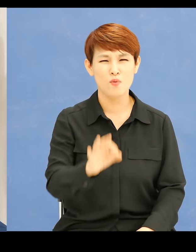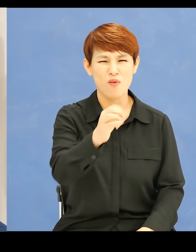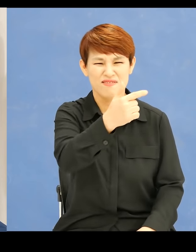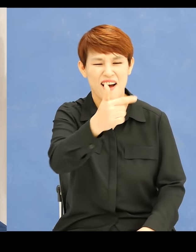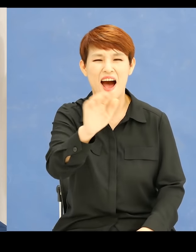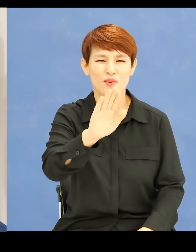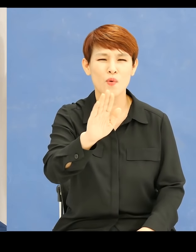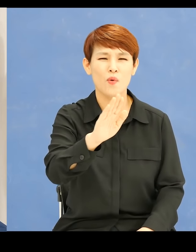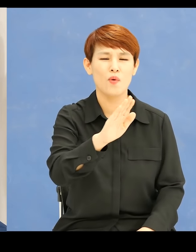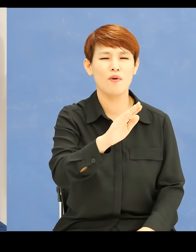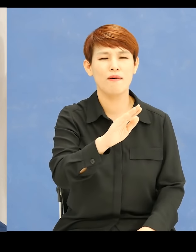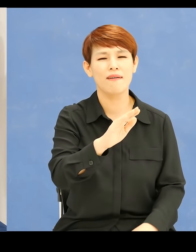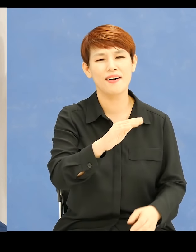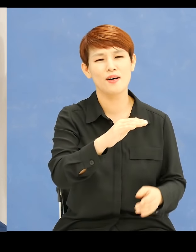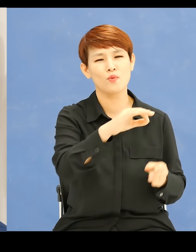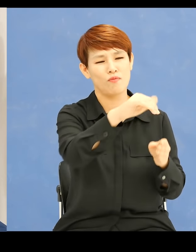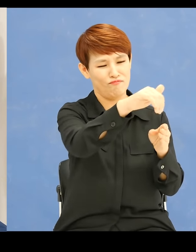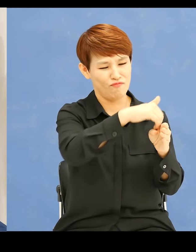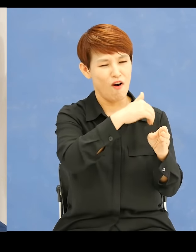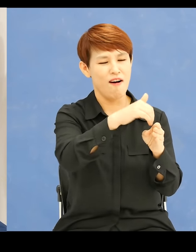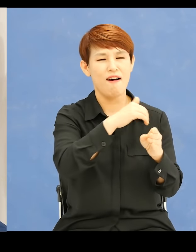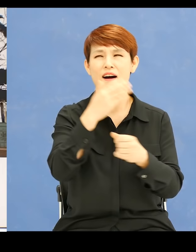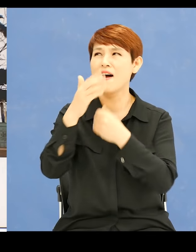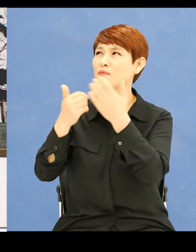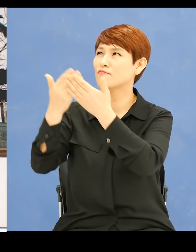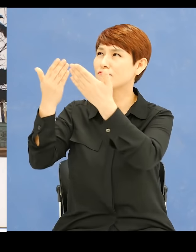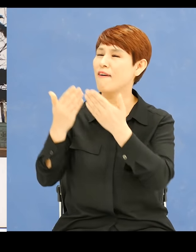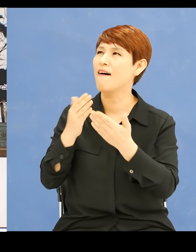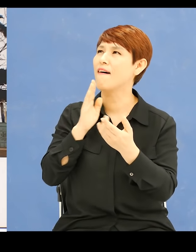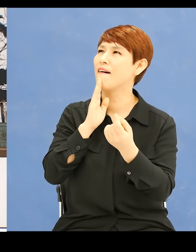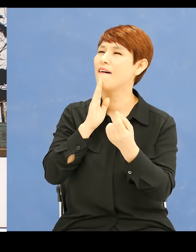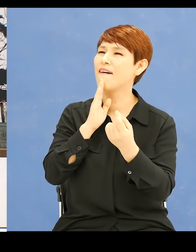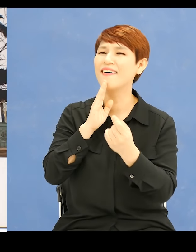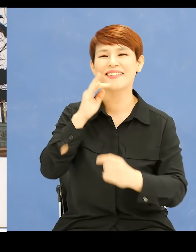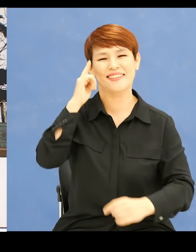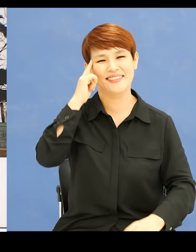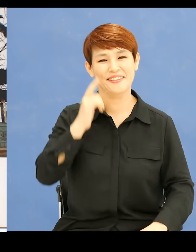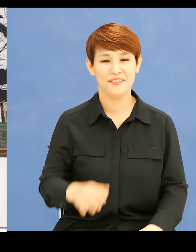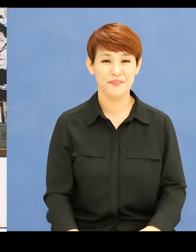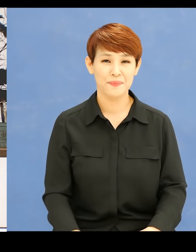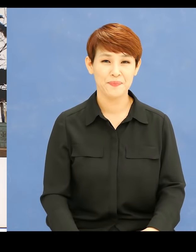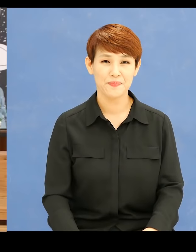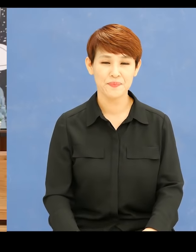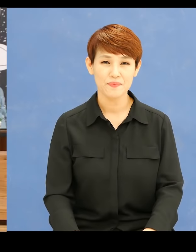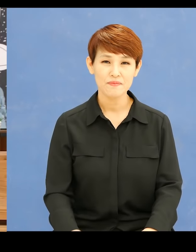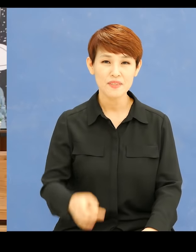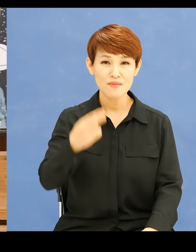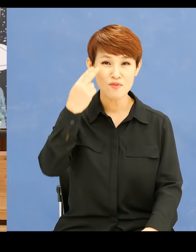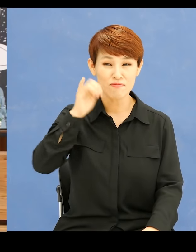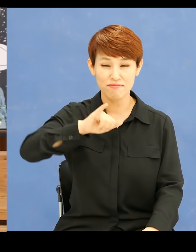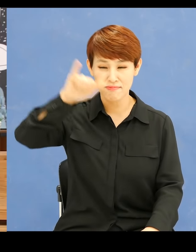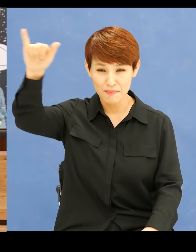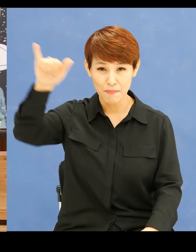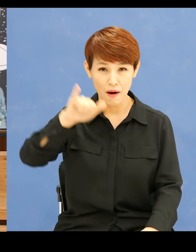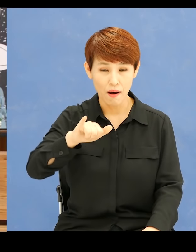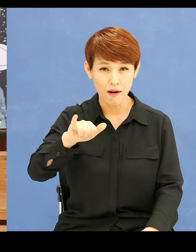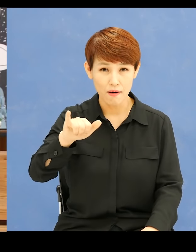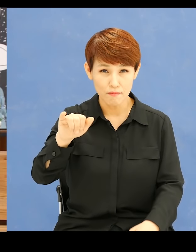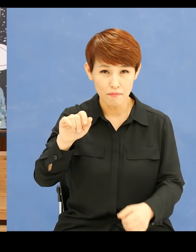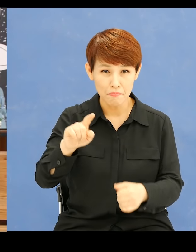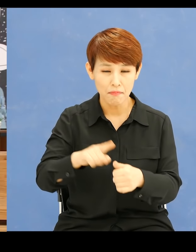뭐 액수라기보다는 메시지인 그렇죠. 거죠. 하나님 이렇게 또 공급하시는구나. 그러네요. 아주 멋진 친구네요. 근데 아무래도 목사님이 한번 저 미국을 다녀오셔서